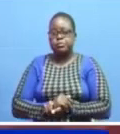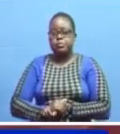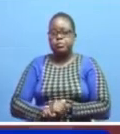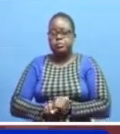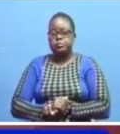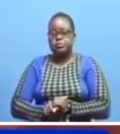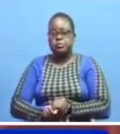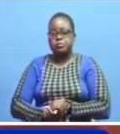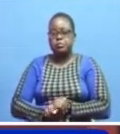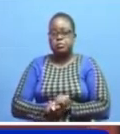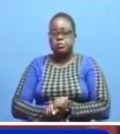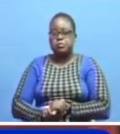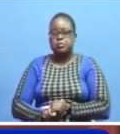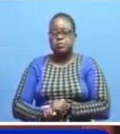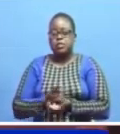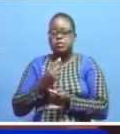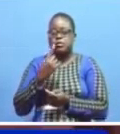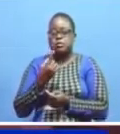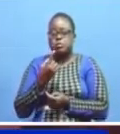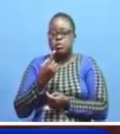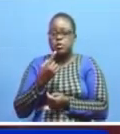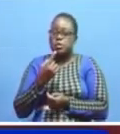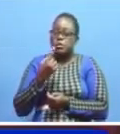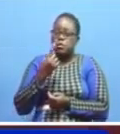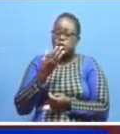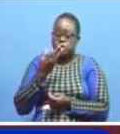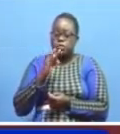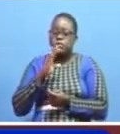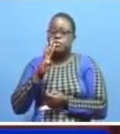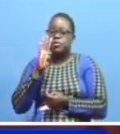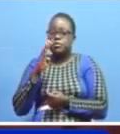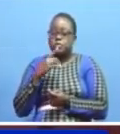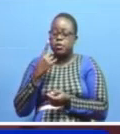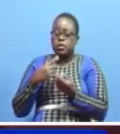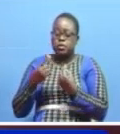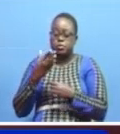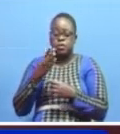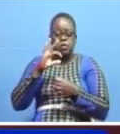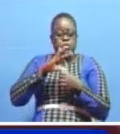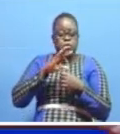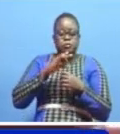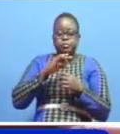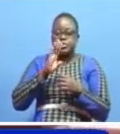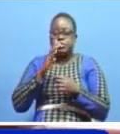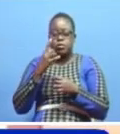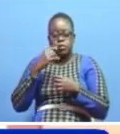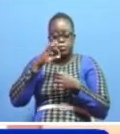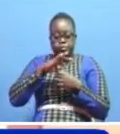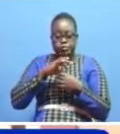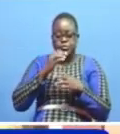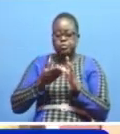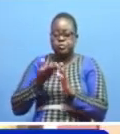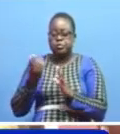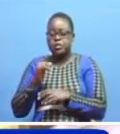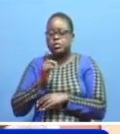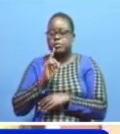Amemba mabunge ya kaunti ya Kitui miongwena na umwe katua miongwena na ana ala mevikite syikaloni syua mbunge iyi nimakuna kula ya kumung'uthula munini wa spika wa bunge